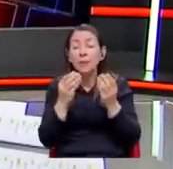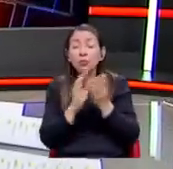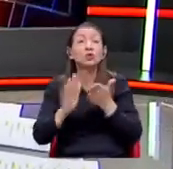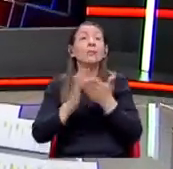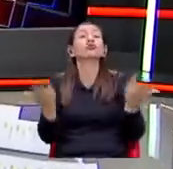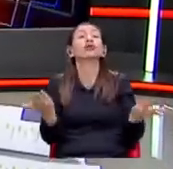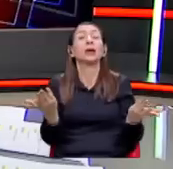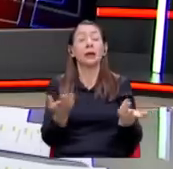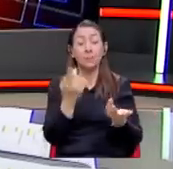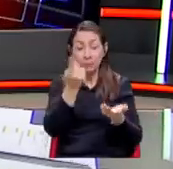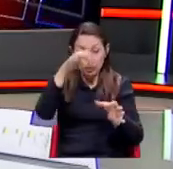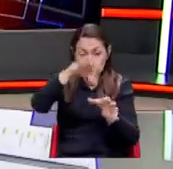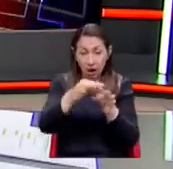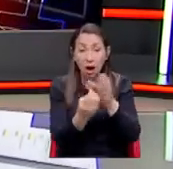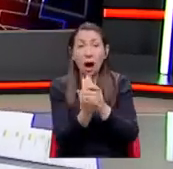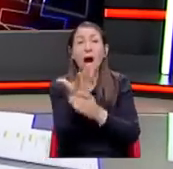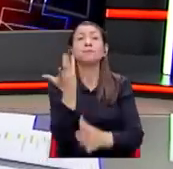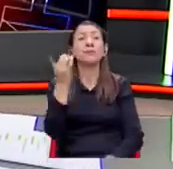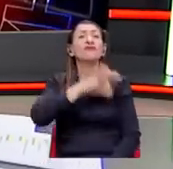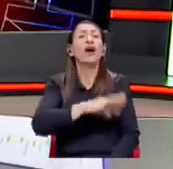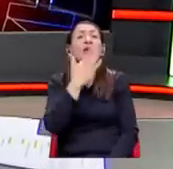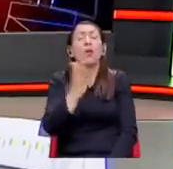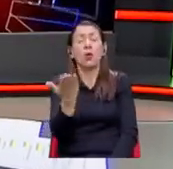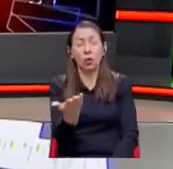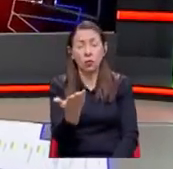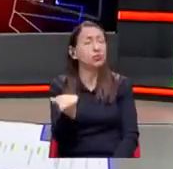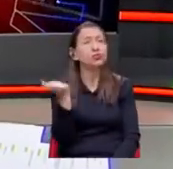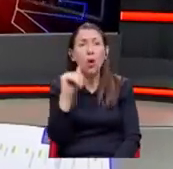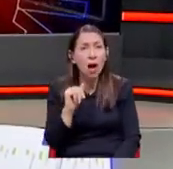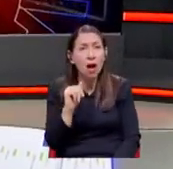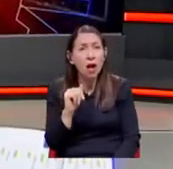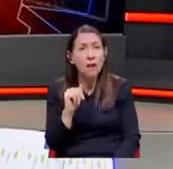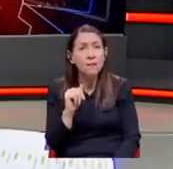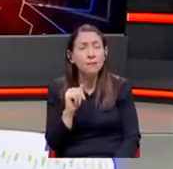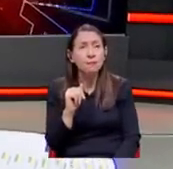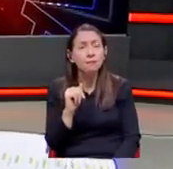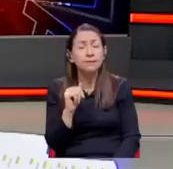Peki bir kök bir şey yetiştirmemişsin, bir faydan olmamış. Ondan